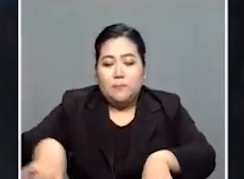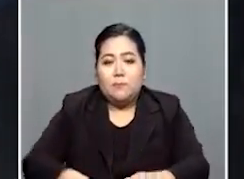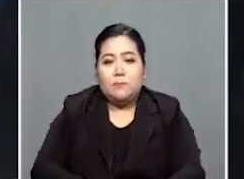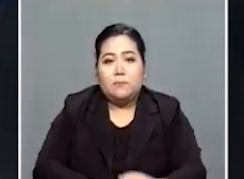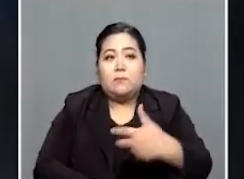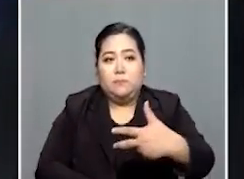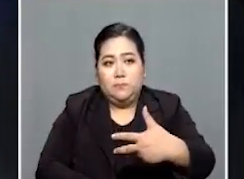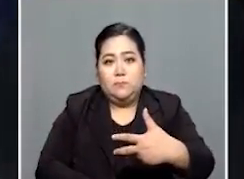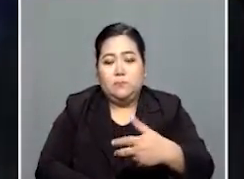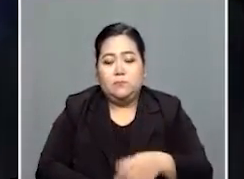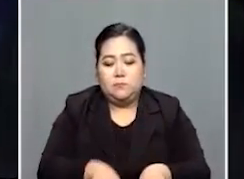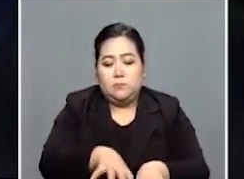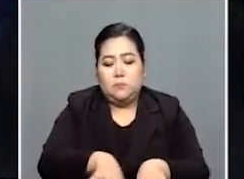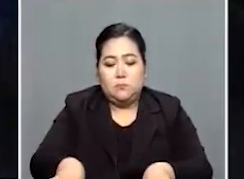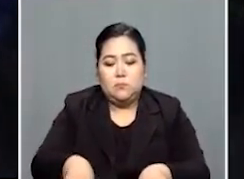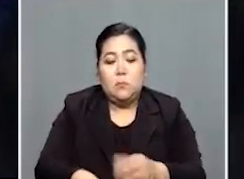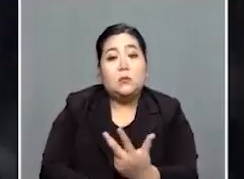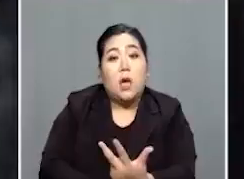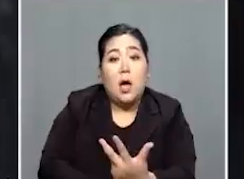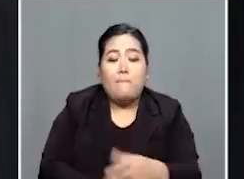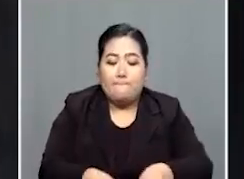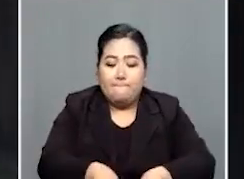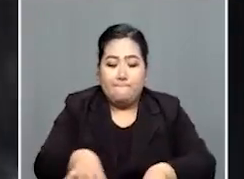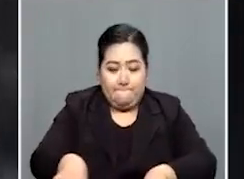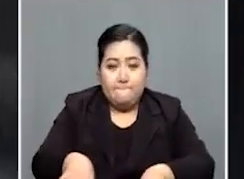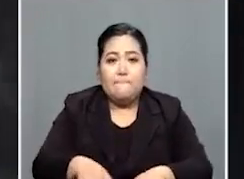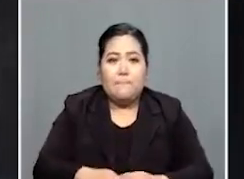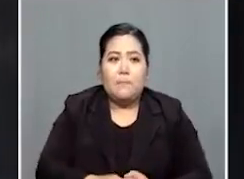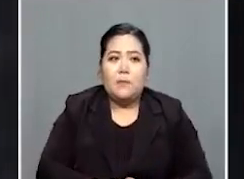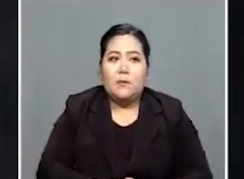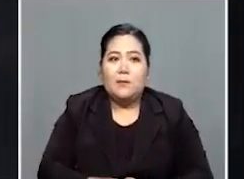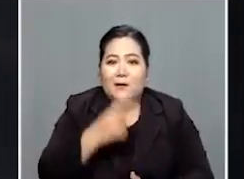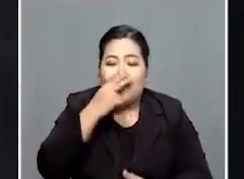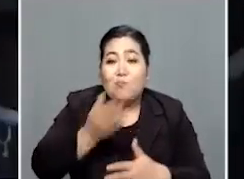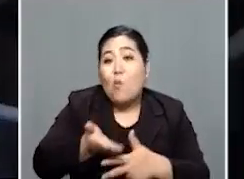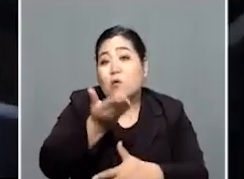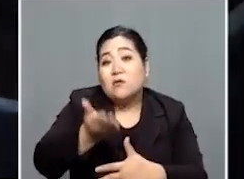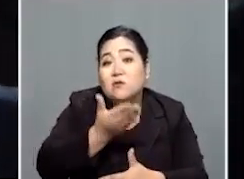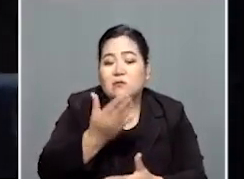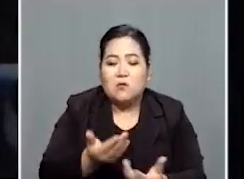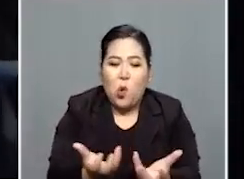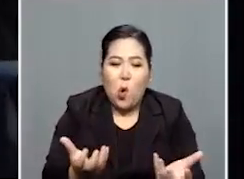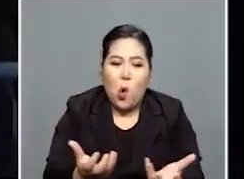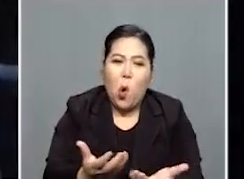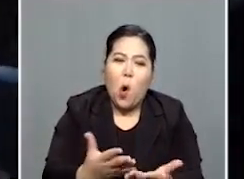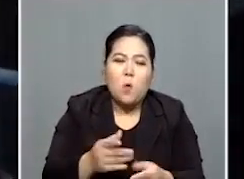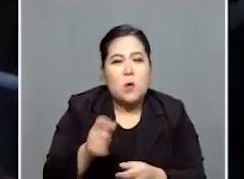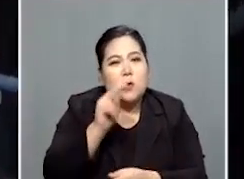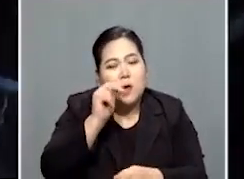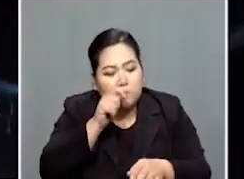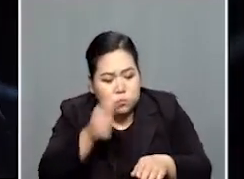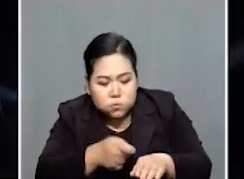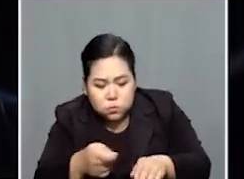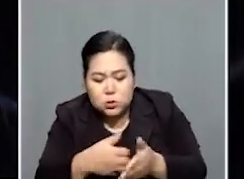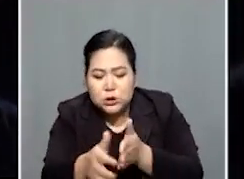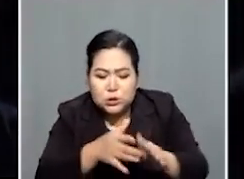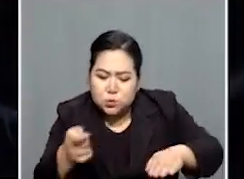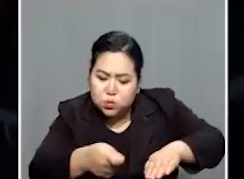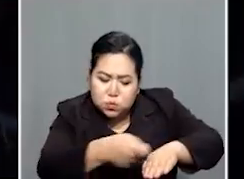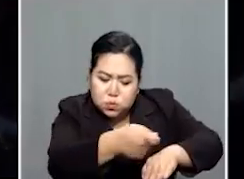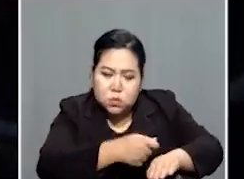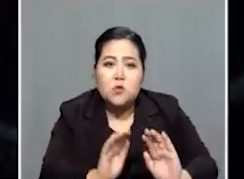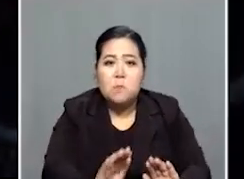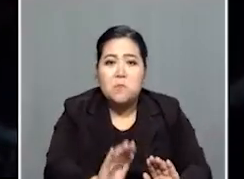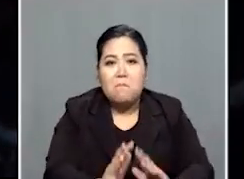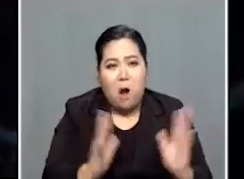ด้านบนเนี่ยเป็นที่เก็บของพวกทินเนอร์พวกอะไรด้วยนะคะทำสีอะเนาะนี่นะ